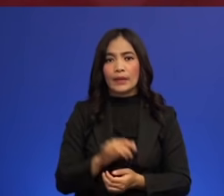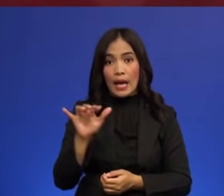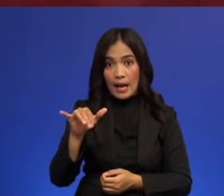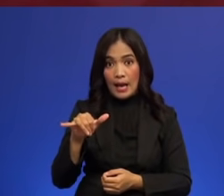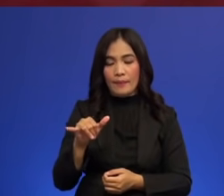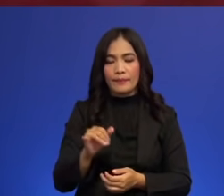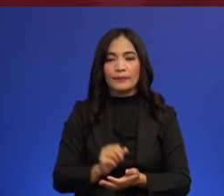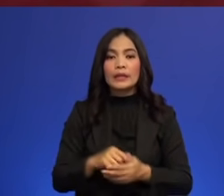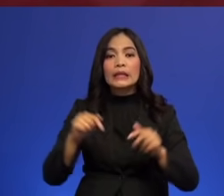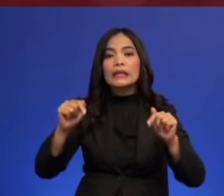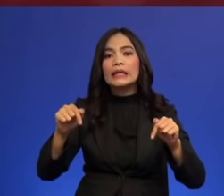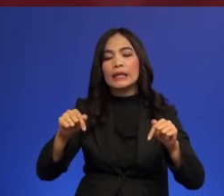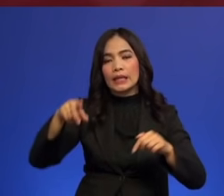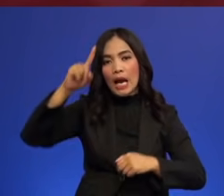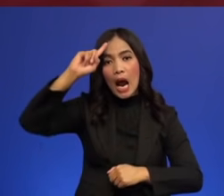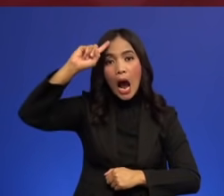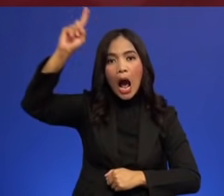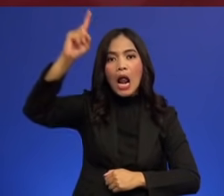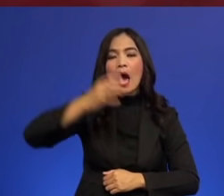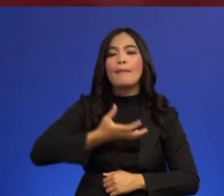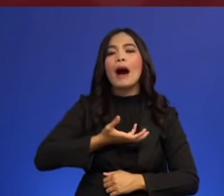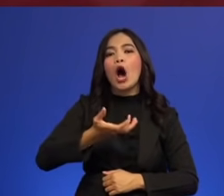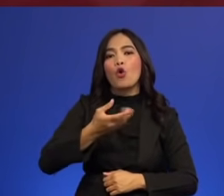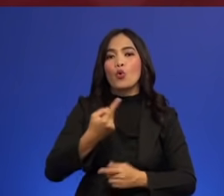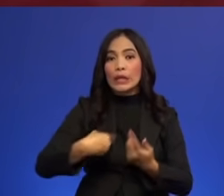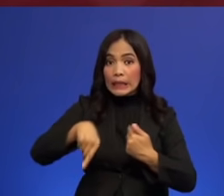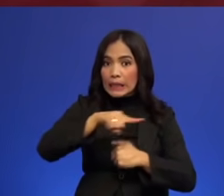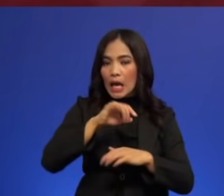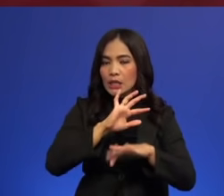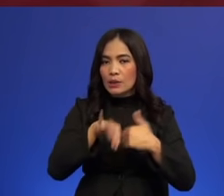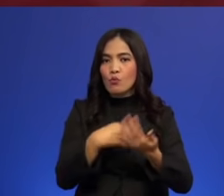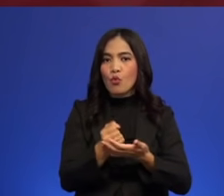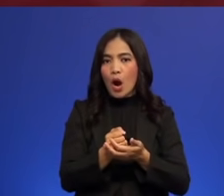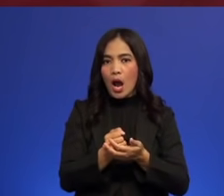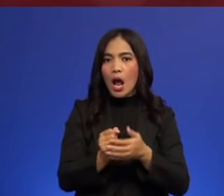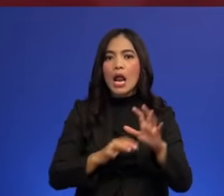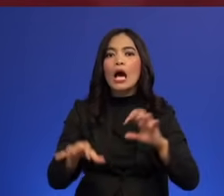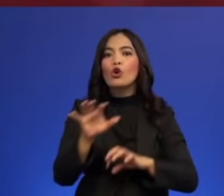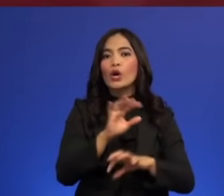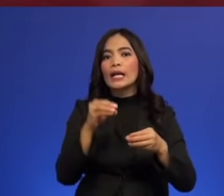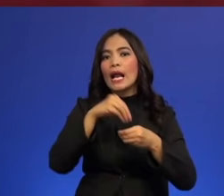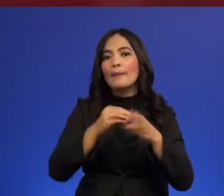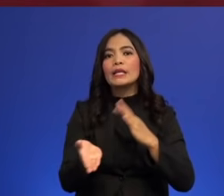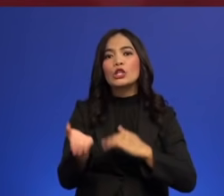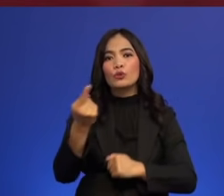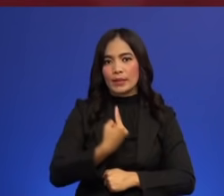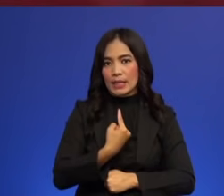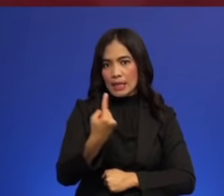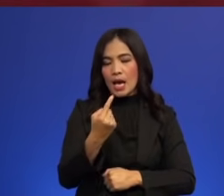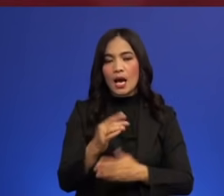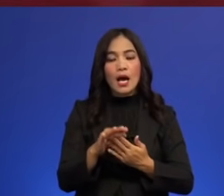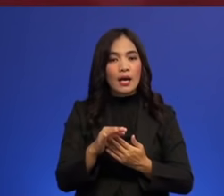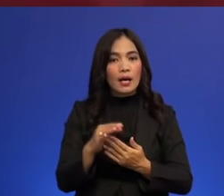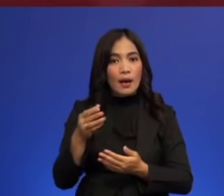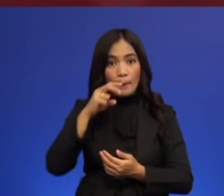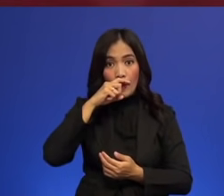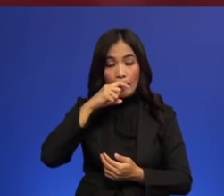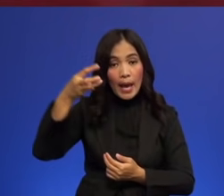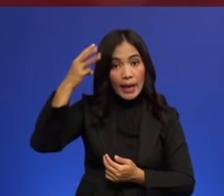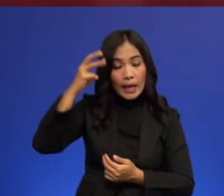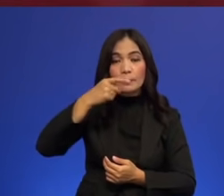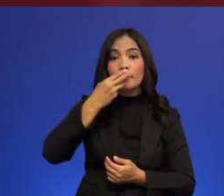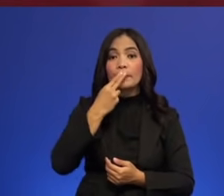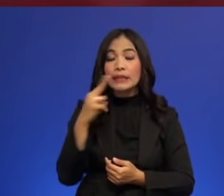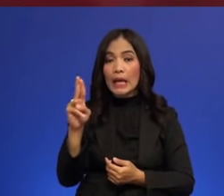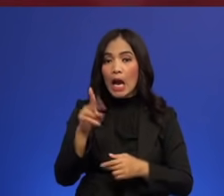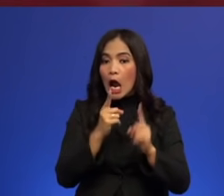Saudaraku, inilah yang Allah kehendaki kita lakukan, saudaraku. Saya percaya kalau kita